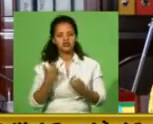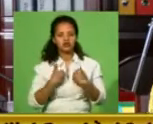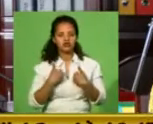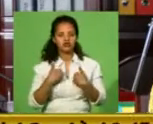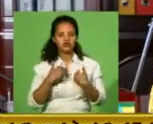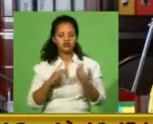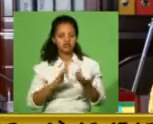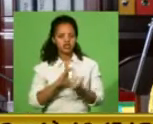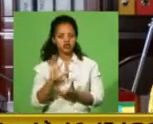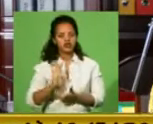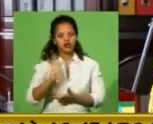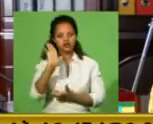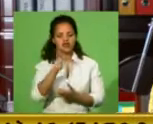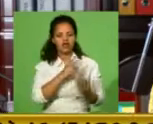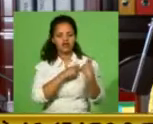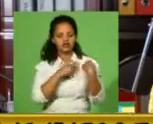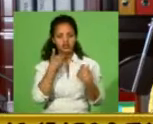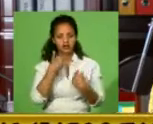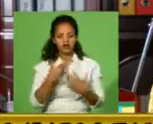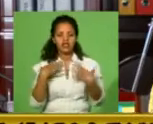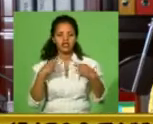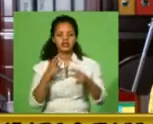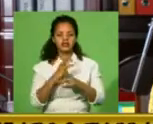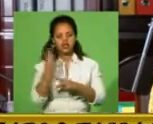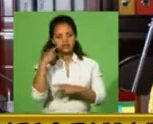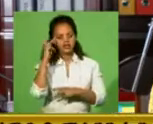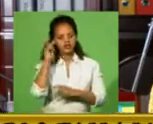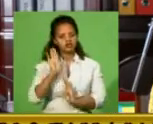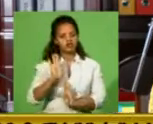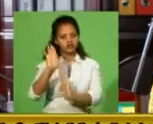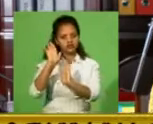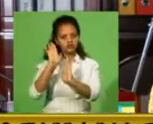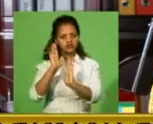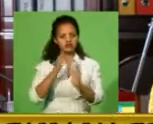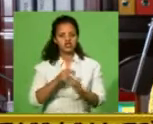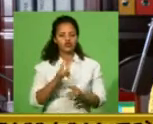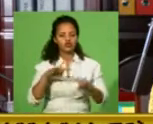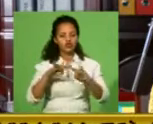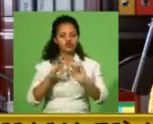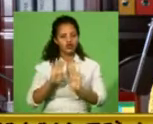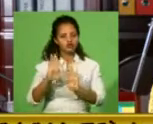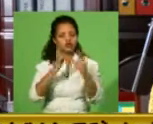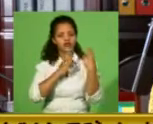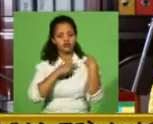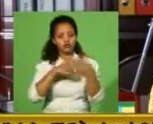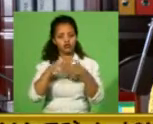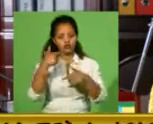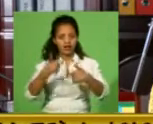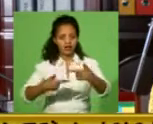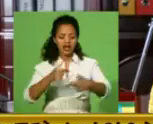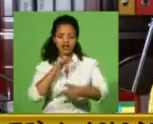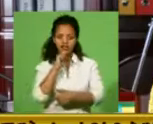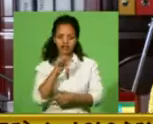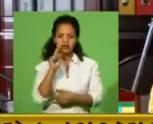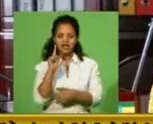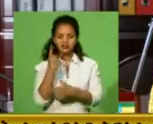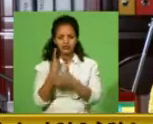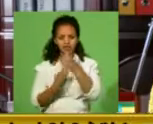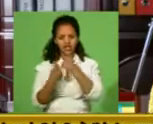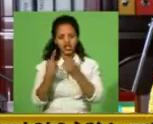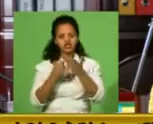ክልልም የድርሻውን እንደተባለው ጤና ጥበቃ ሚኒስቴር የድርሻውን ዞን የድርሻውን እየተወጣ ካልሄደ በአንድ ወገን ብቻ